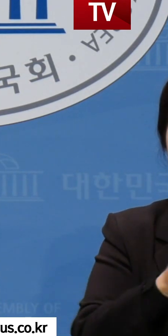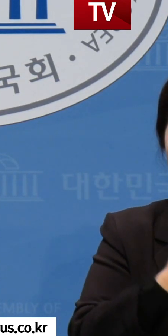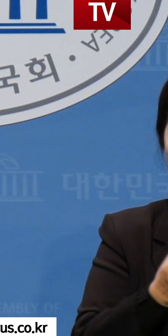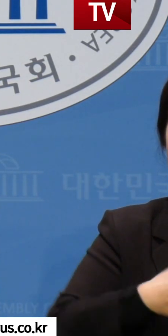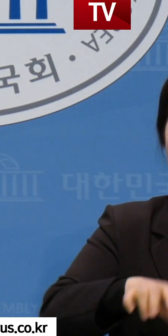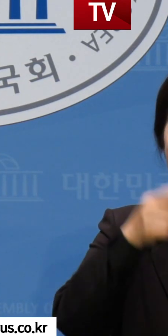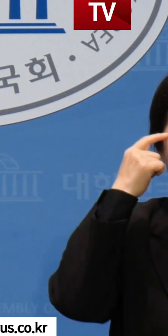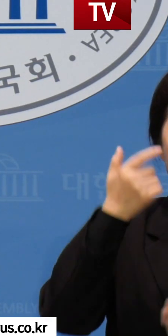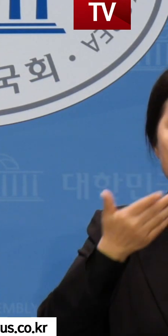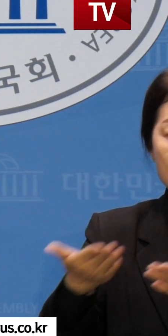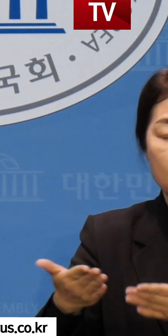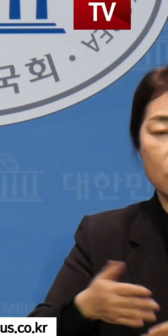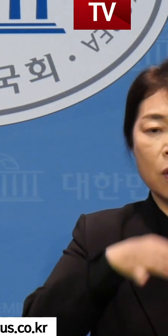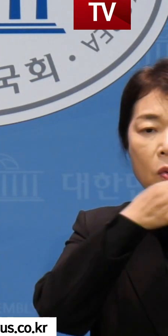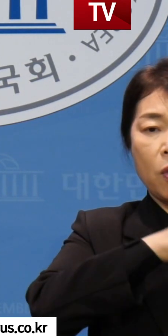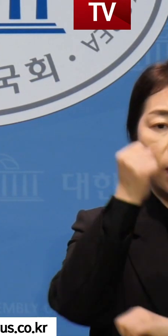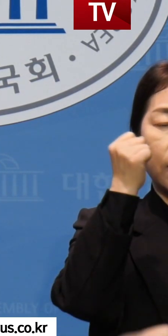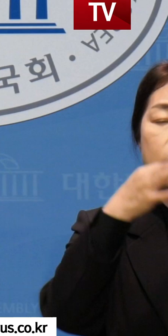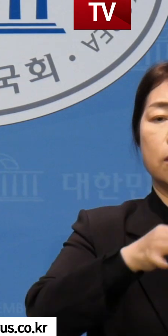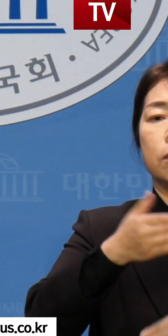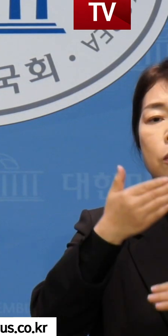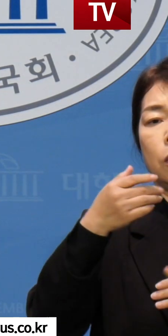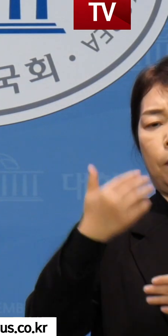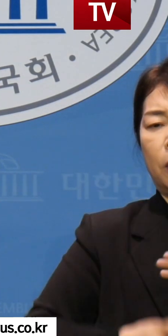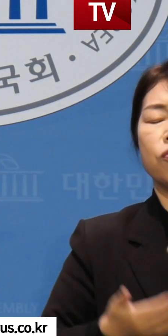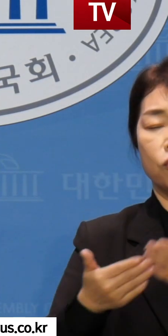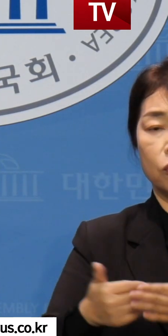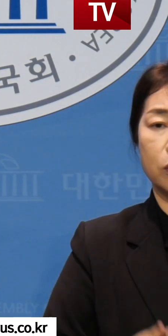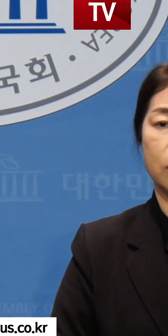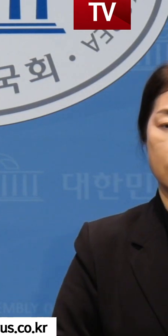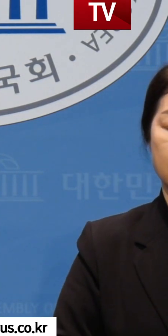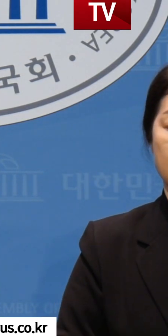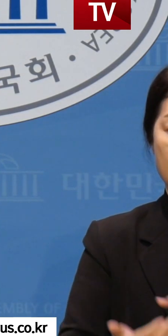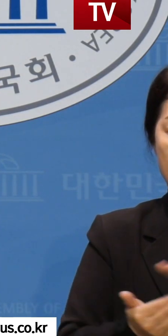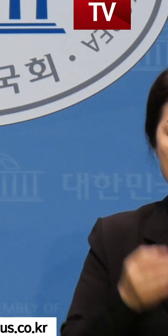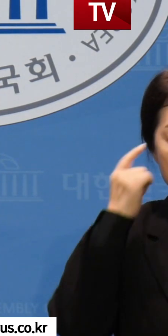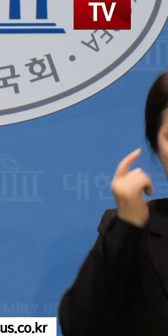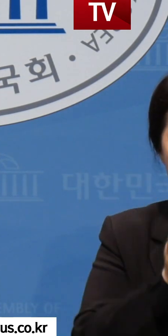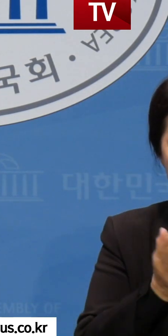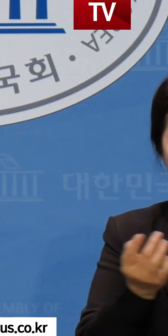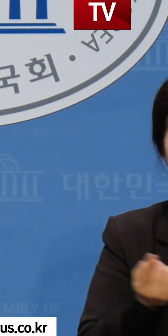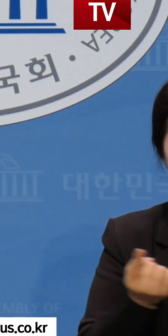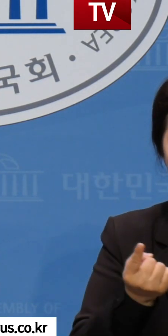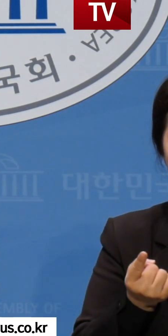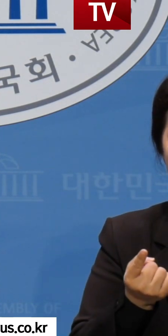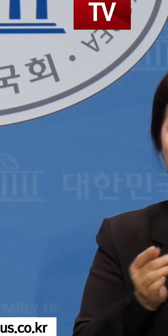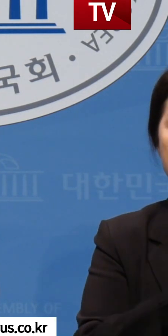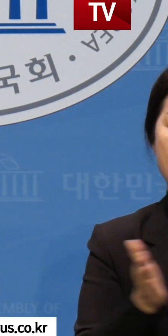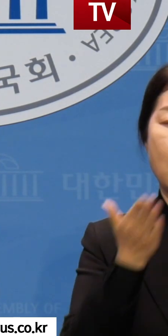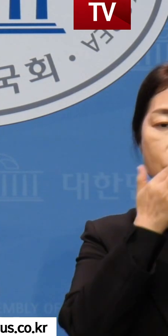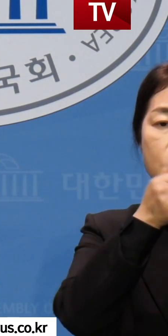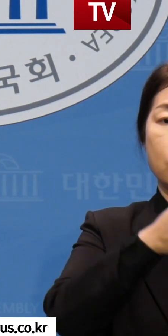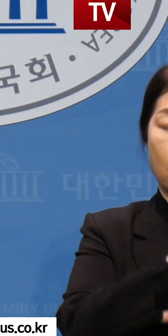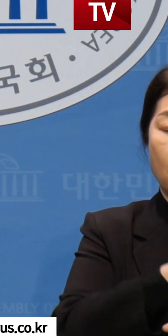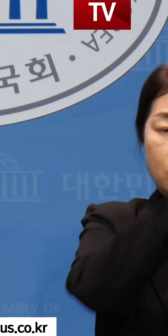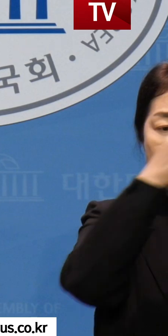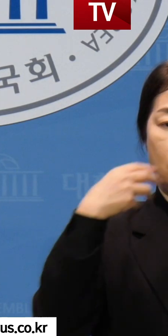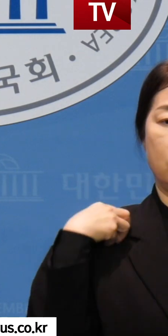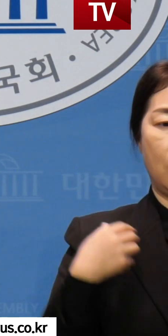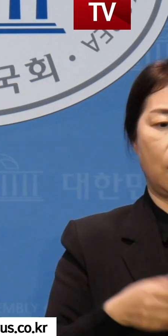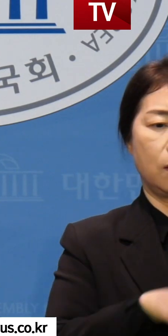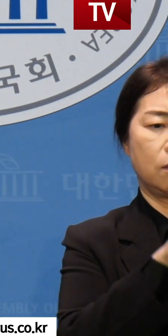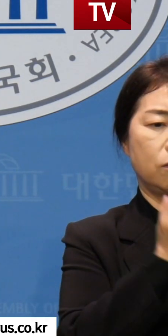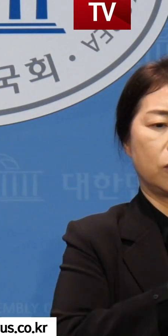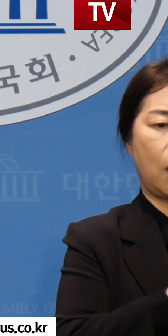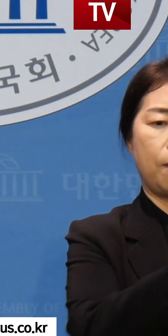전환, 원리금 감면 등 선제적 채무 조정이 전면 시행되도록 정부가 강력히